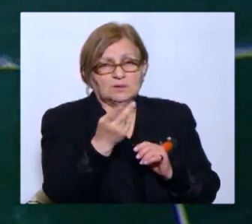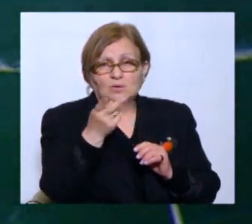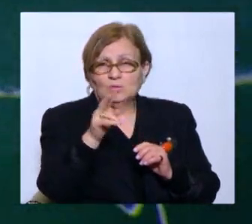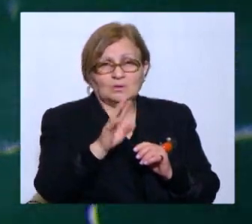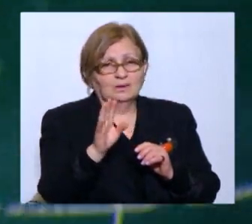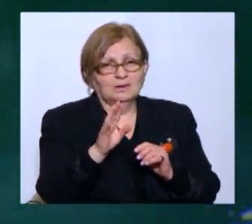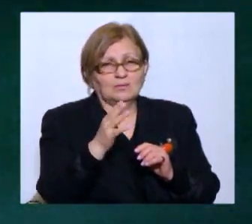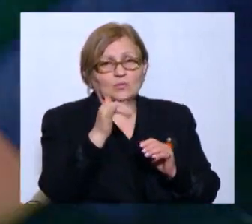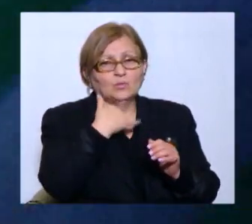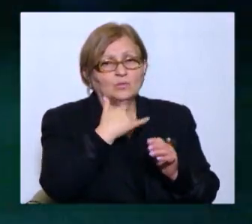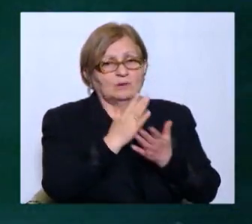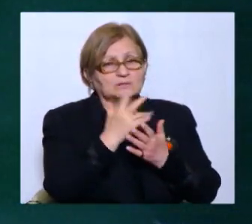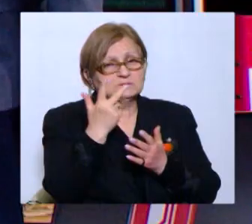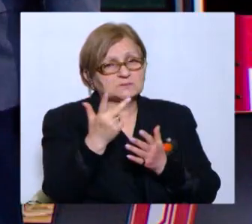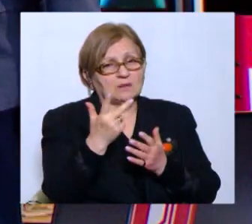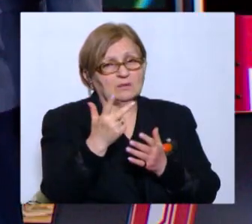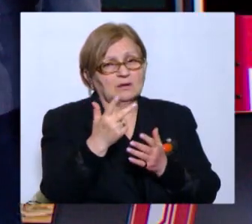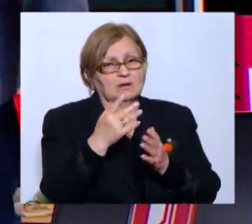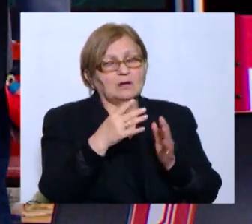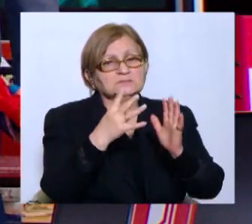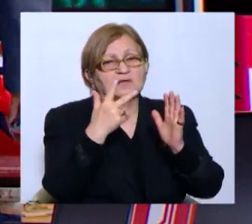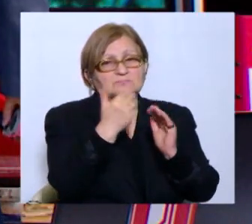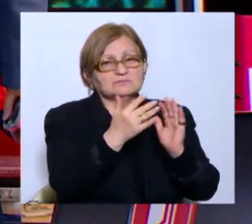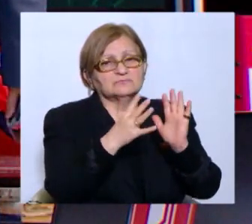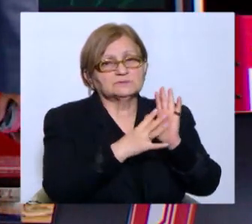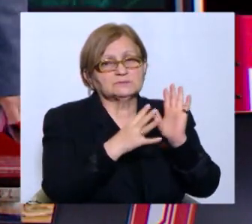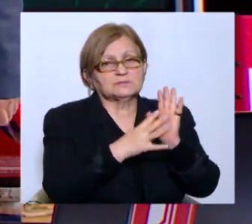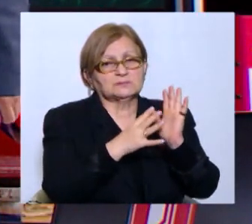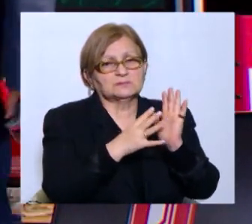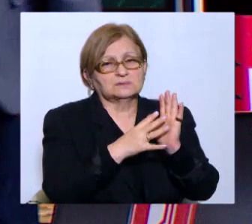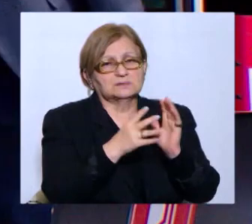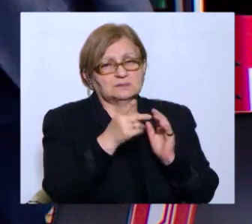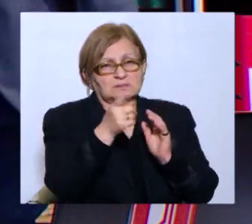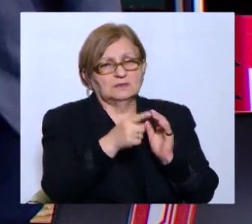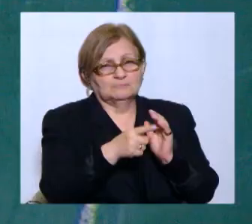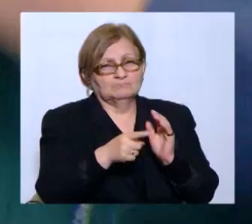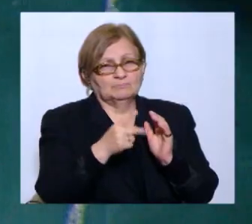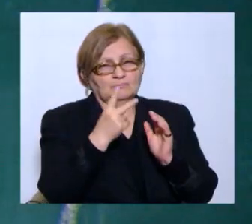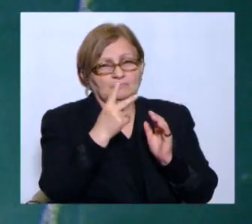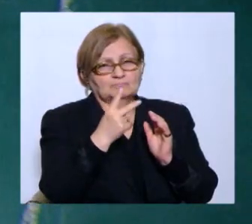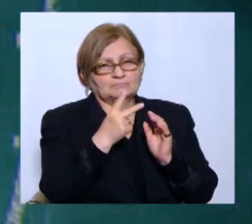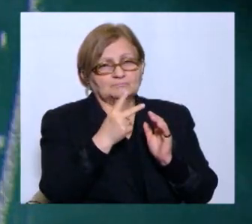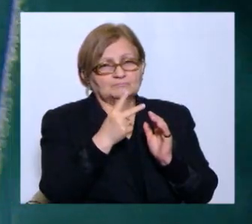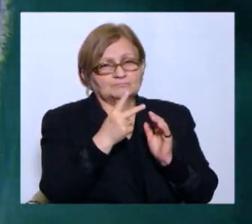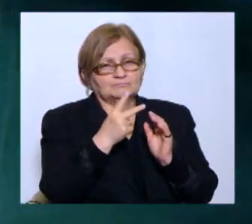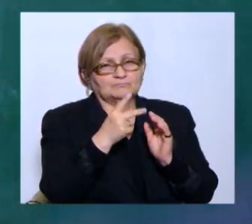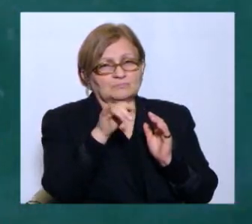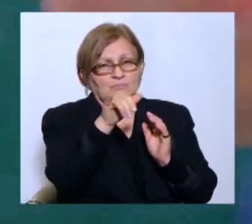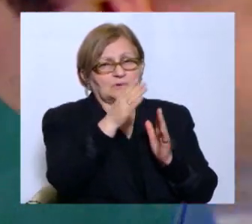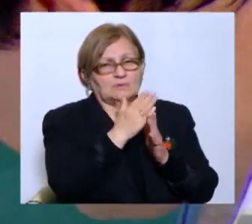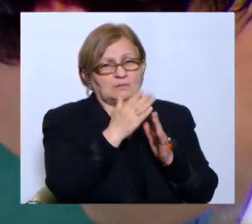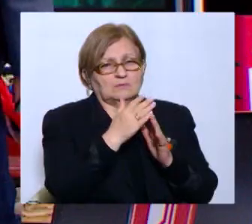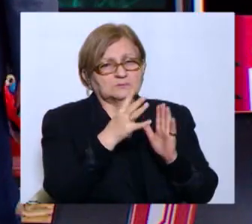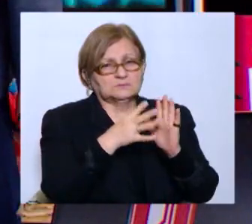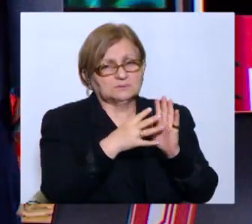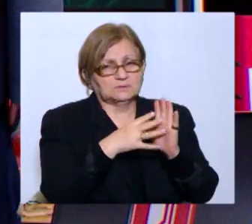გვაქვს, აქ ჩვენ გვაქვს 3. 3-ისთვის ჩვენ გვაქვს უკვე 9. უბრალოდ 2-ისთვის, ხო? 2-ის მნიშვნელობისთვის. ესე იგი, აი აქ გვაქვს უკვე 9. ხო ხედავთ